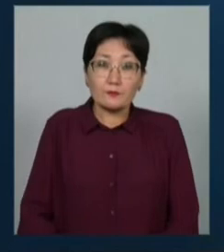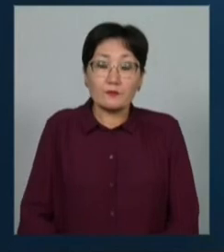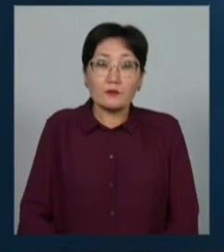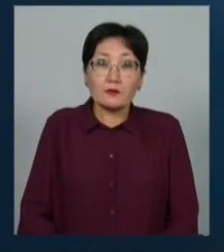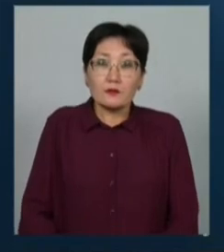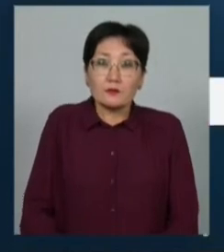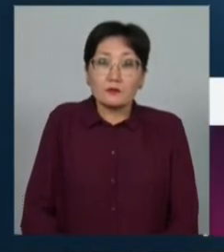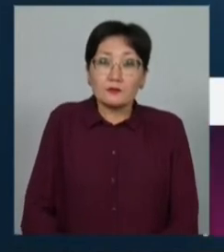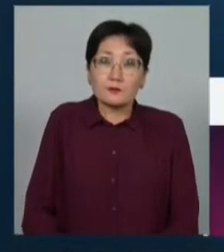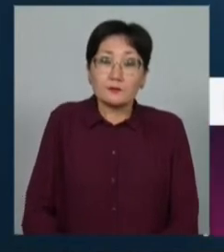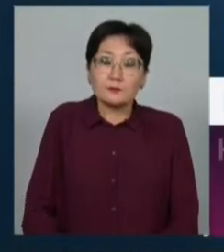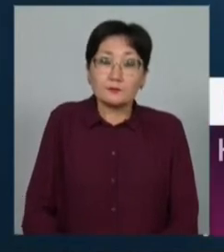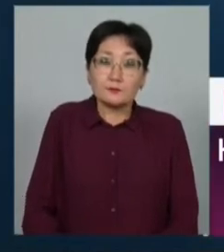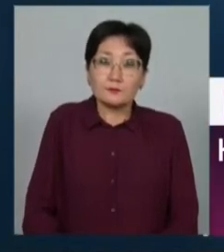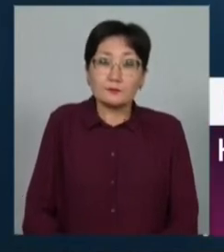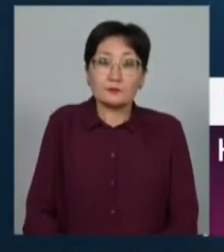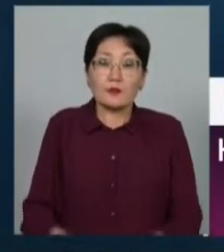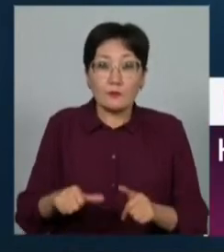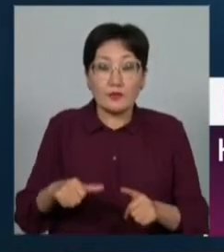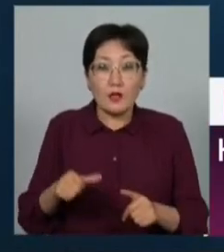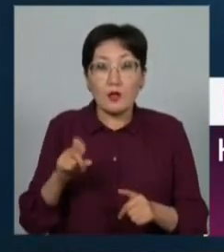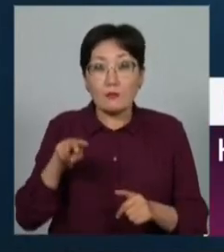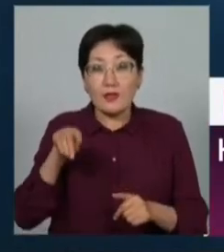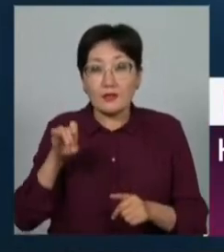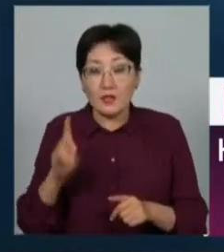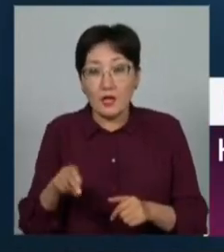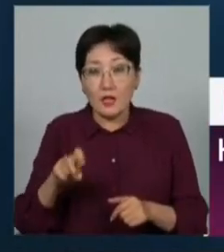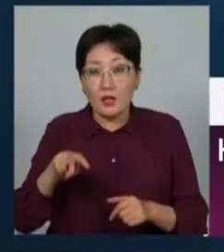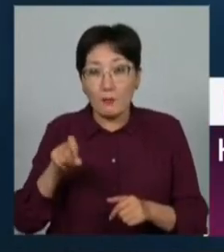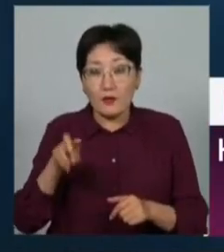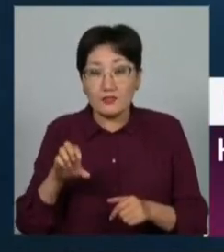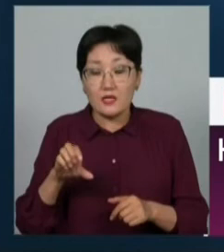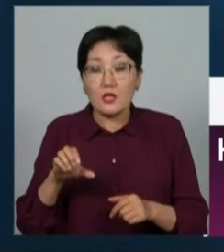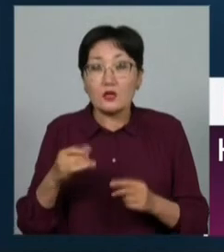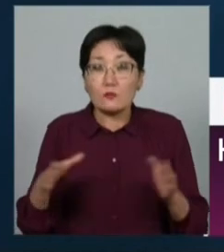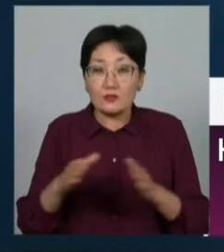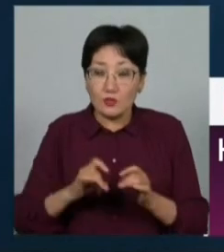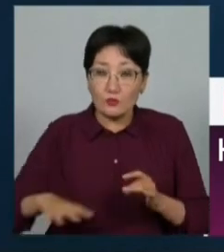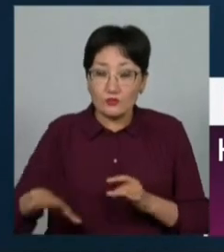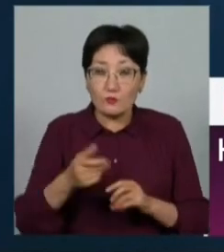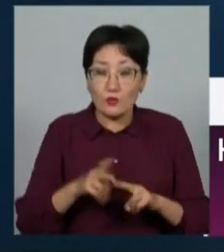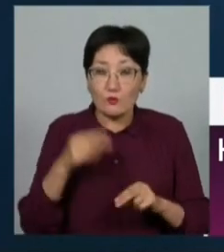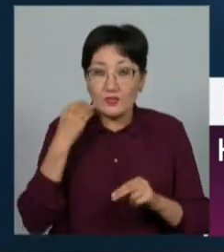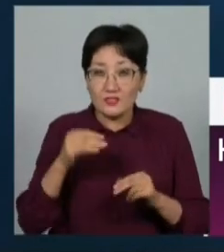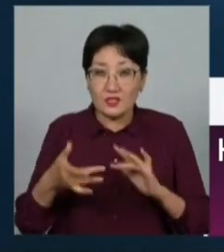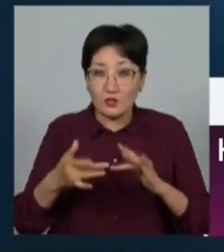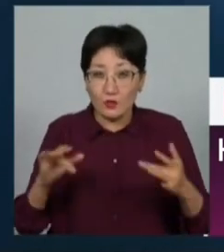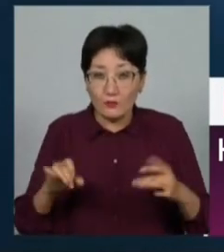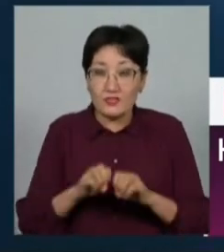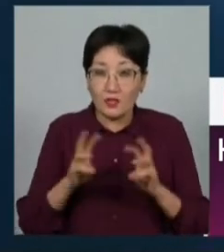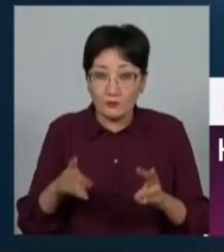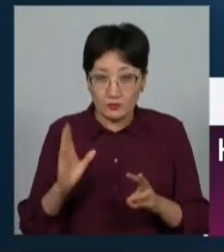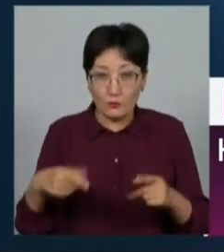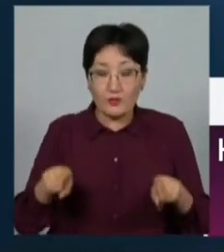Программа «Город без окраины» инициирована. Байыл Альмерек, Алғабас, Нұршашқан, Таусамалы шағын аудан тұрғындары өте сапалы интернет желісімен